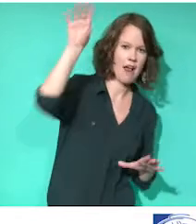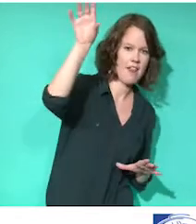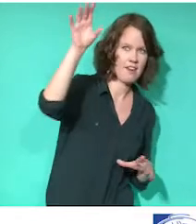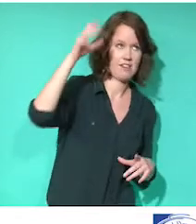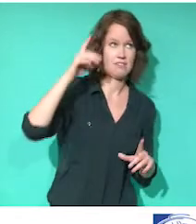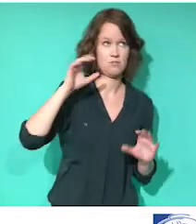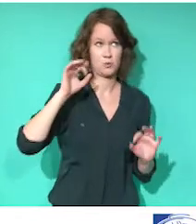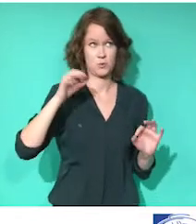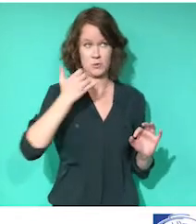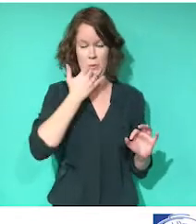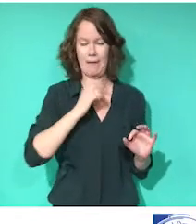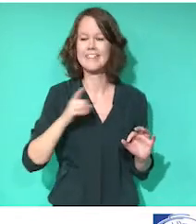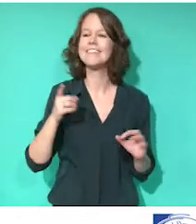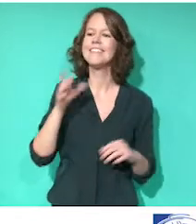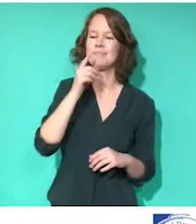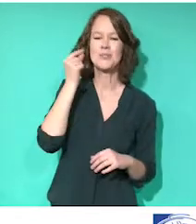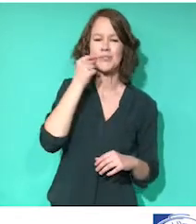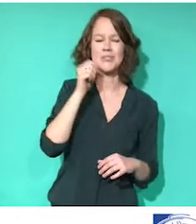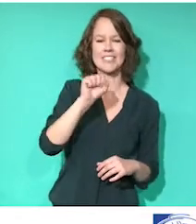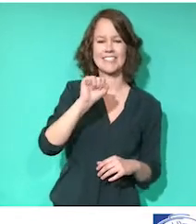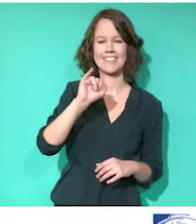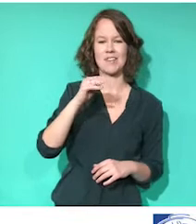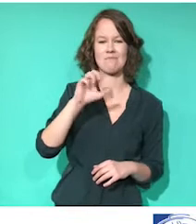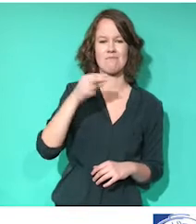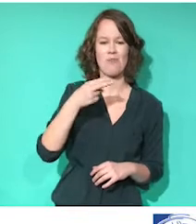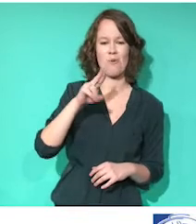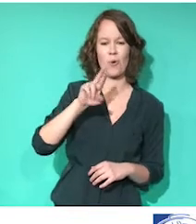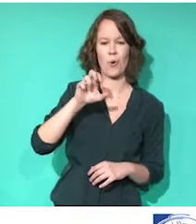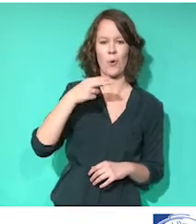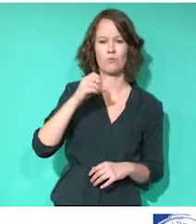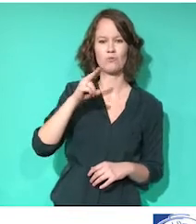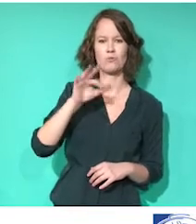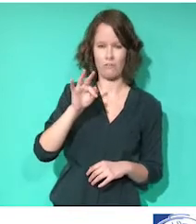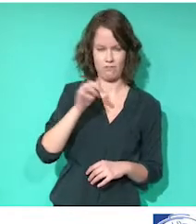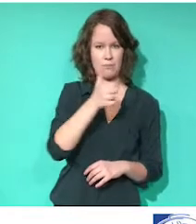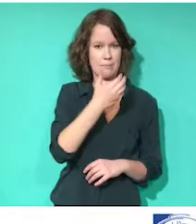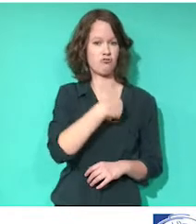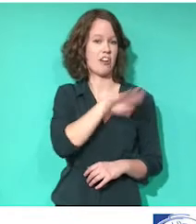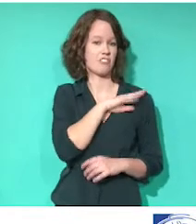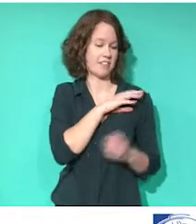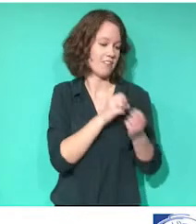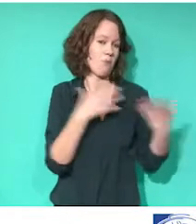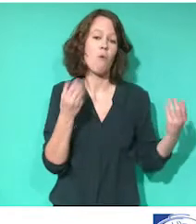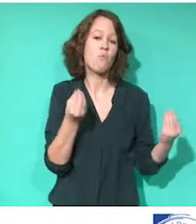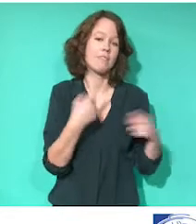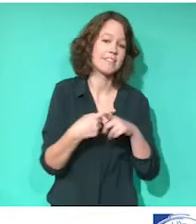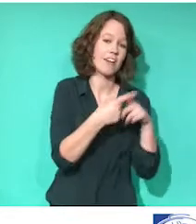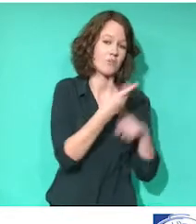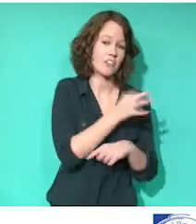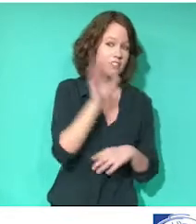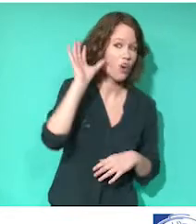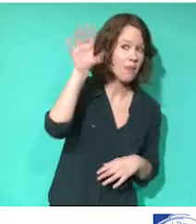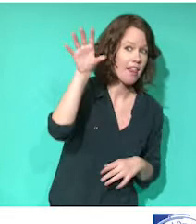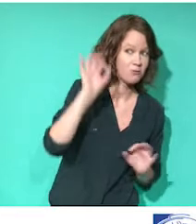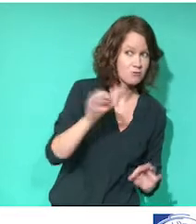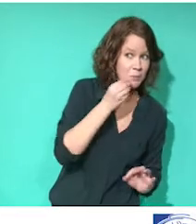c'est pour ça. C'est Simon Renouf, chargé de développement à la Fédération française de handball. J'ai bien dit cette